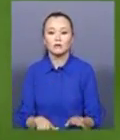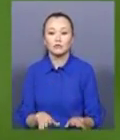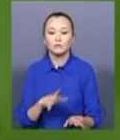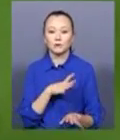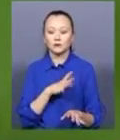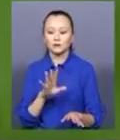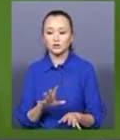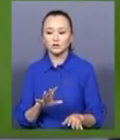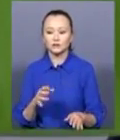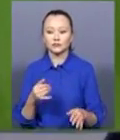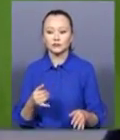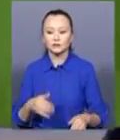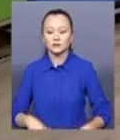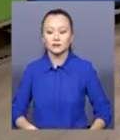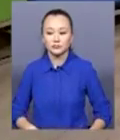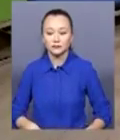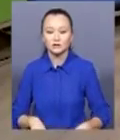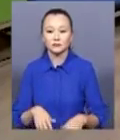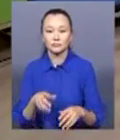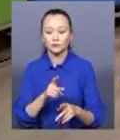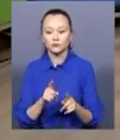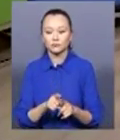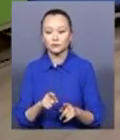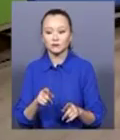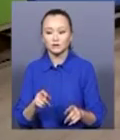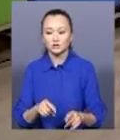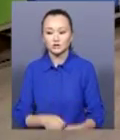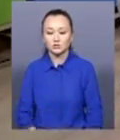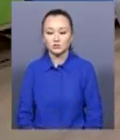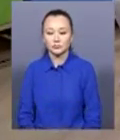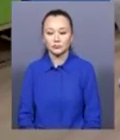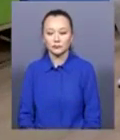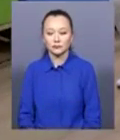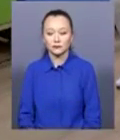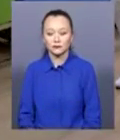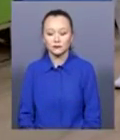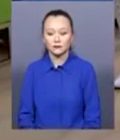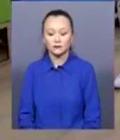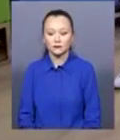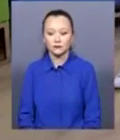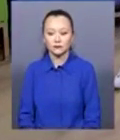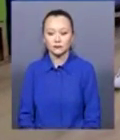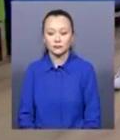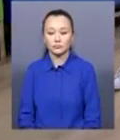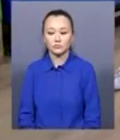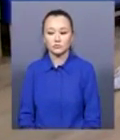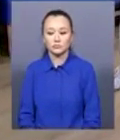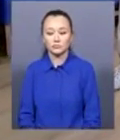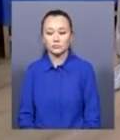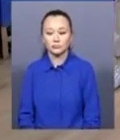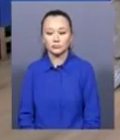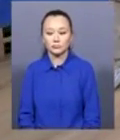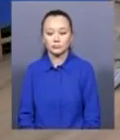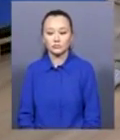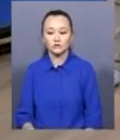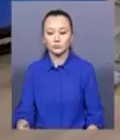то сейчас вы приседаете назад. То есть, вот такими движениями. Ага. И встали. То есть, до уровня